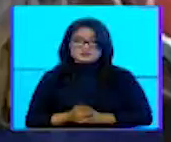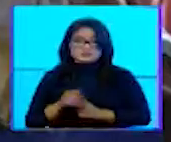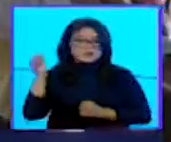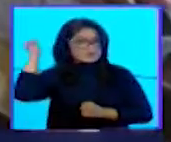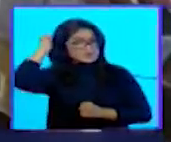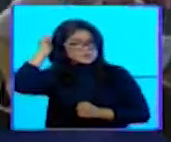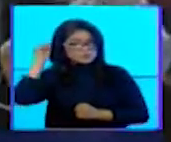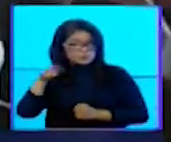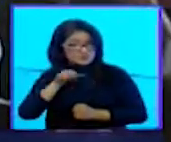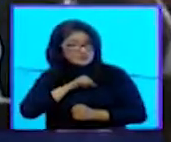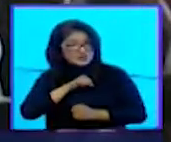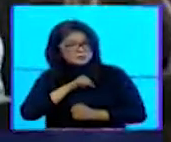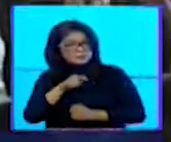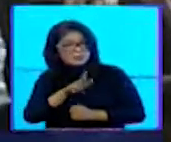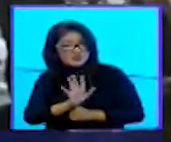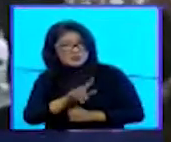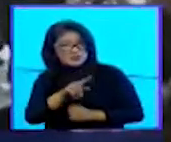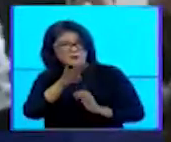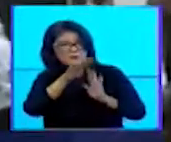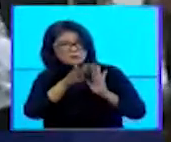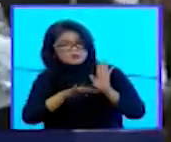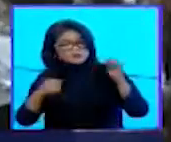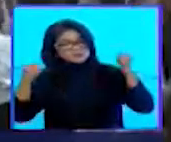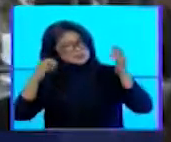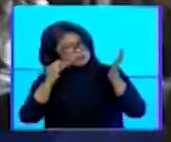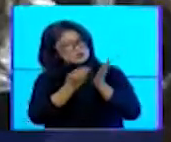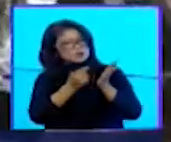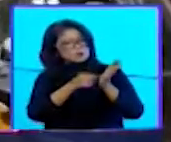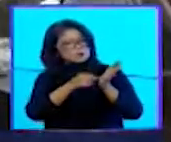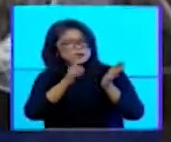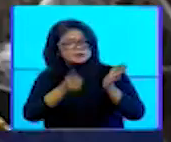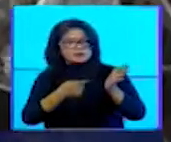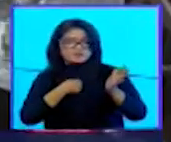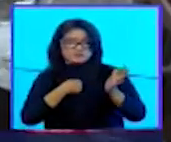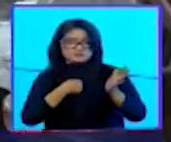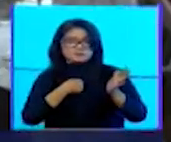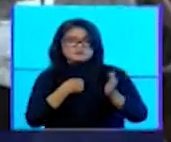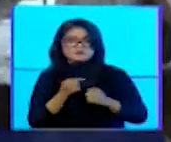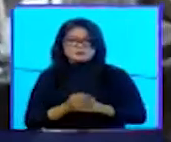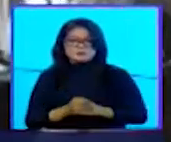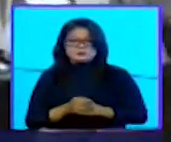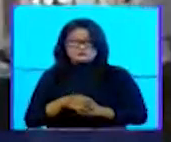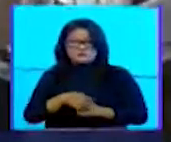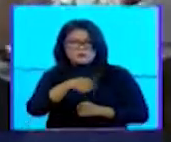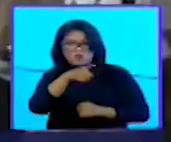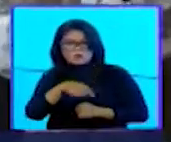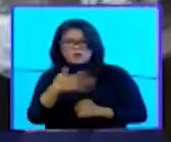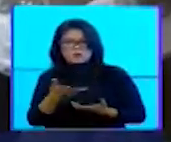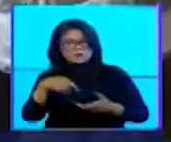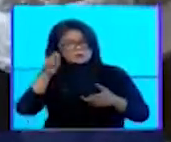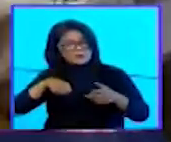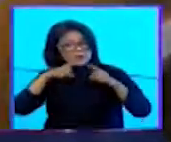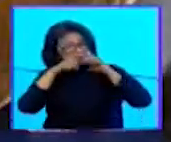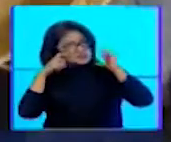pakai protokol kesehatan aja. Ya, kan banyak yang tidak menggunakan masker. Gimana nih, Bu? Ada pada